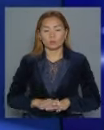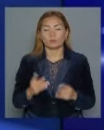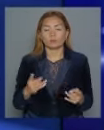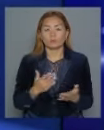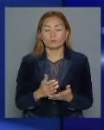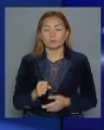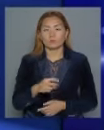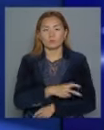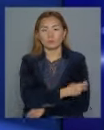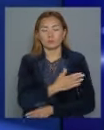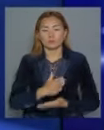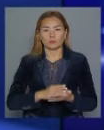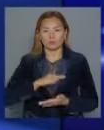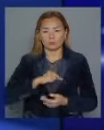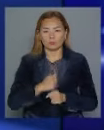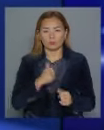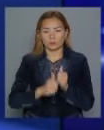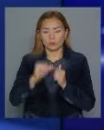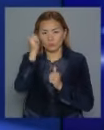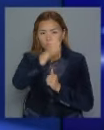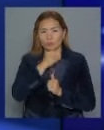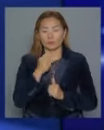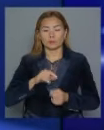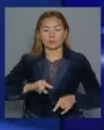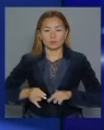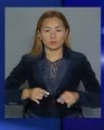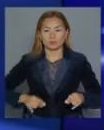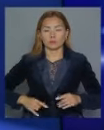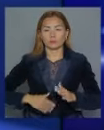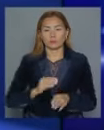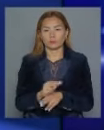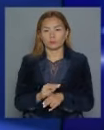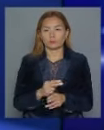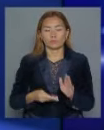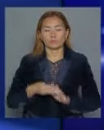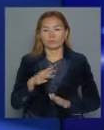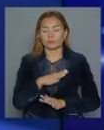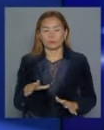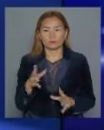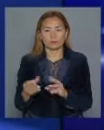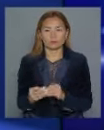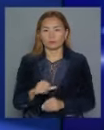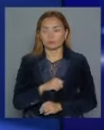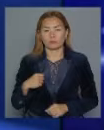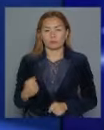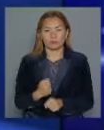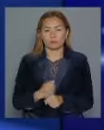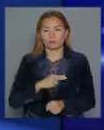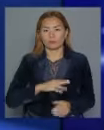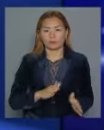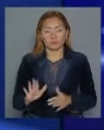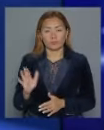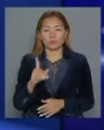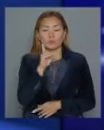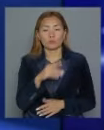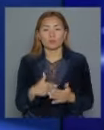сорақысы амбулатория қызметкерлері жыл сайын ғимараттың шұрық тесік еденін жамап, сылақ көрмеген қабырғаларды өз күштермен реттеп келеді.